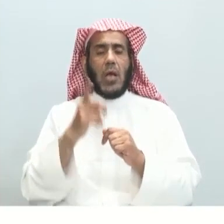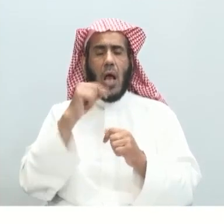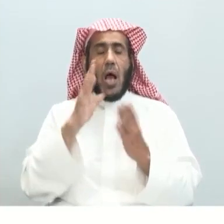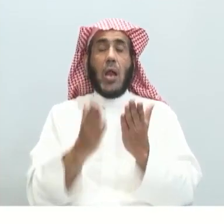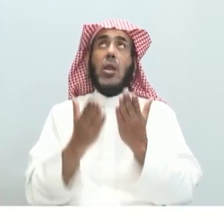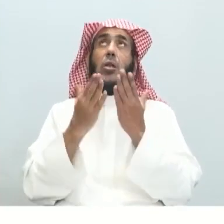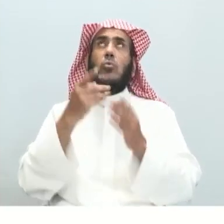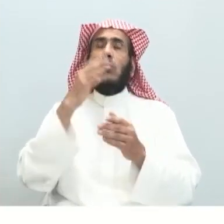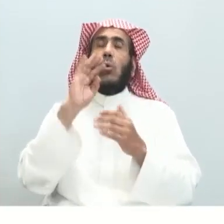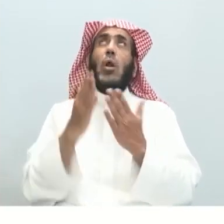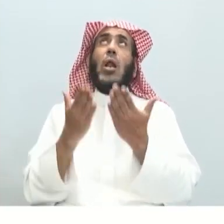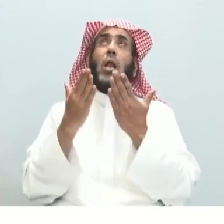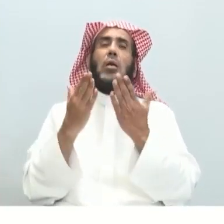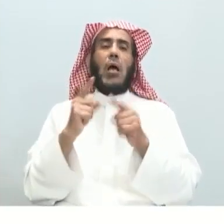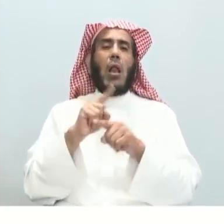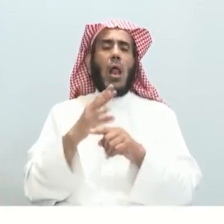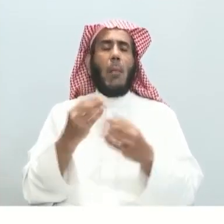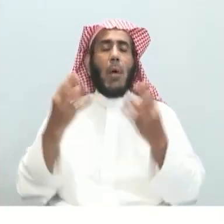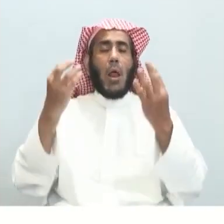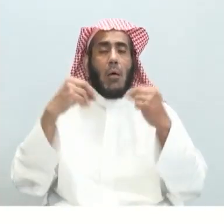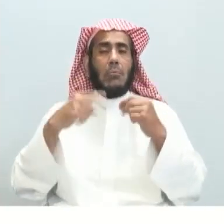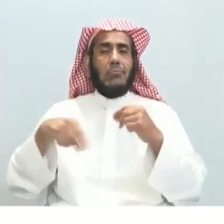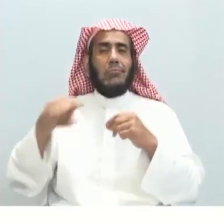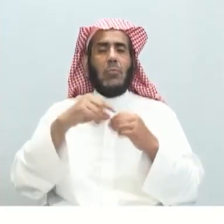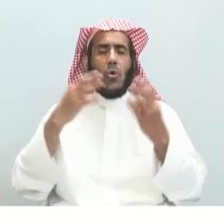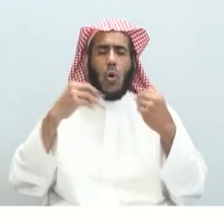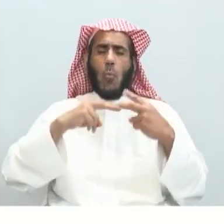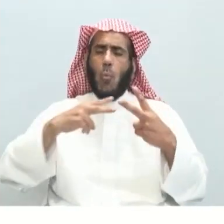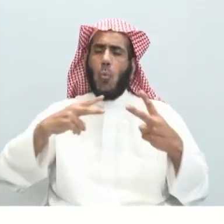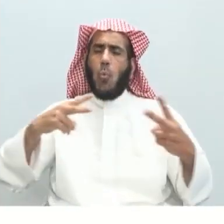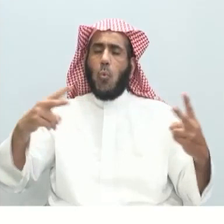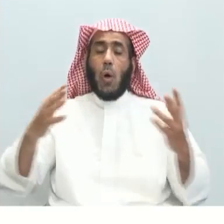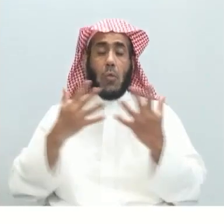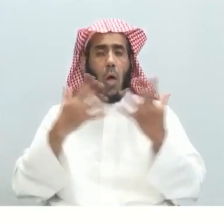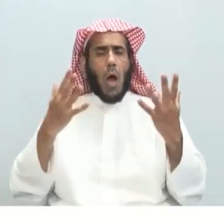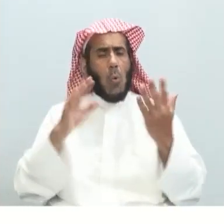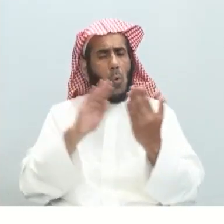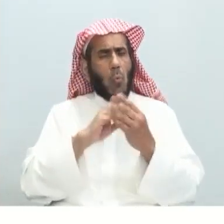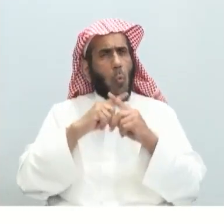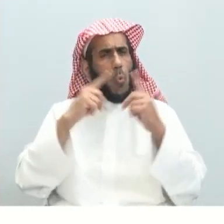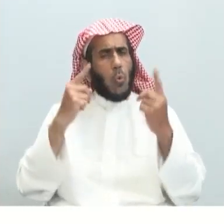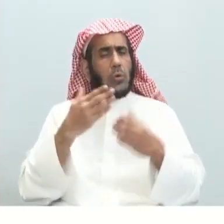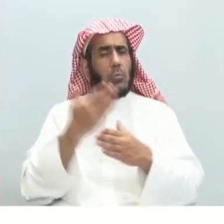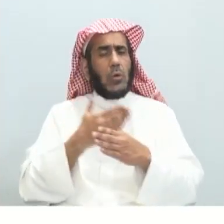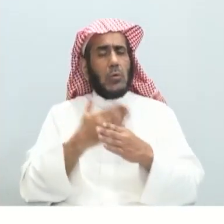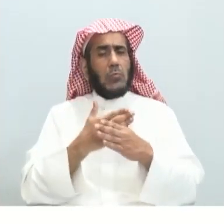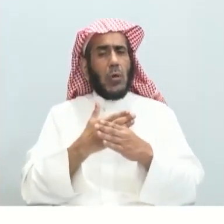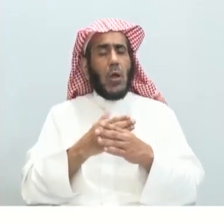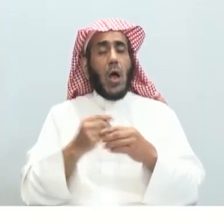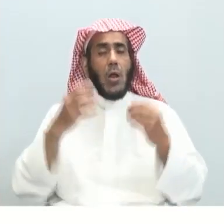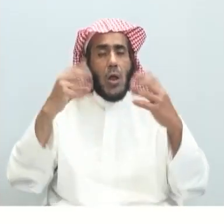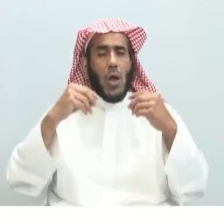نشكر الله تعالى على ما انعم به علينا من هذه النعم الظاهره والباطنه لان لان